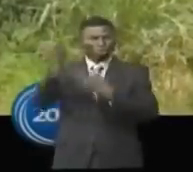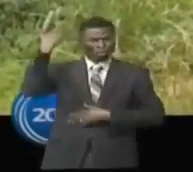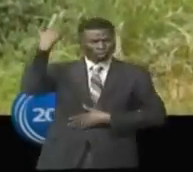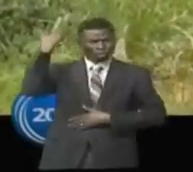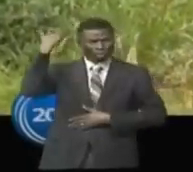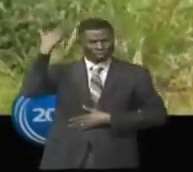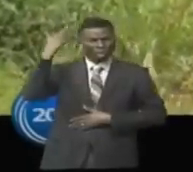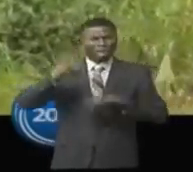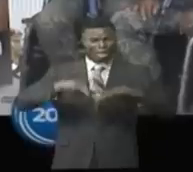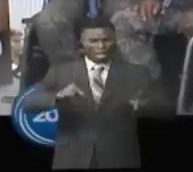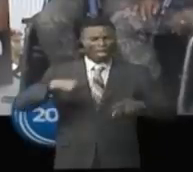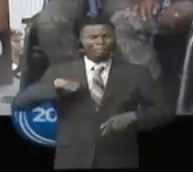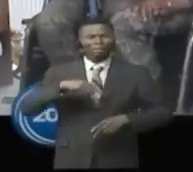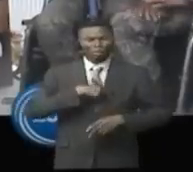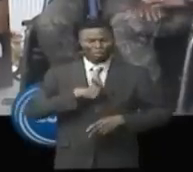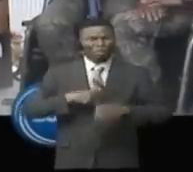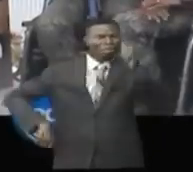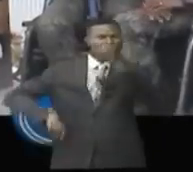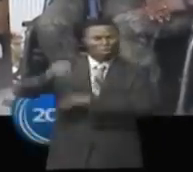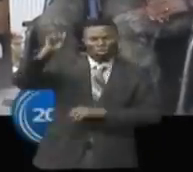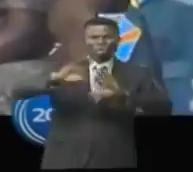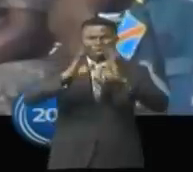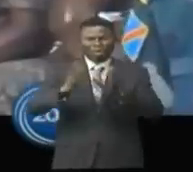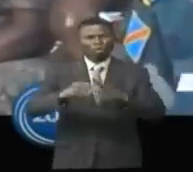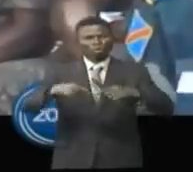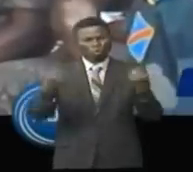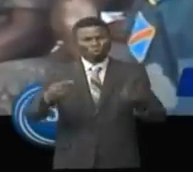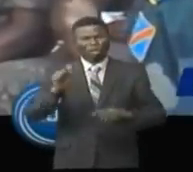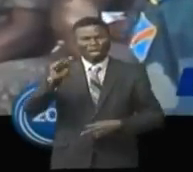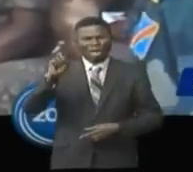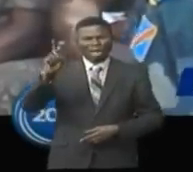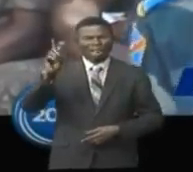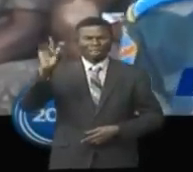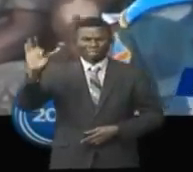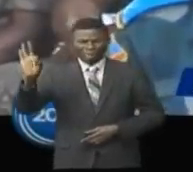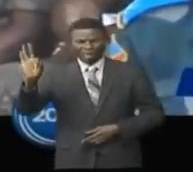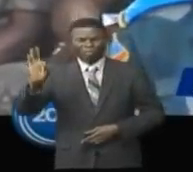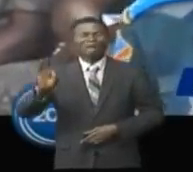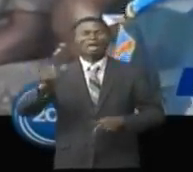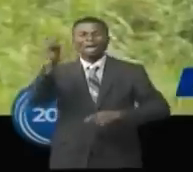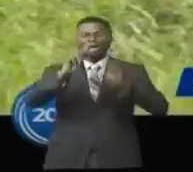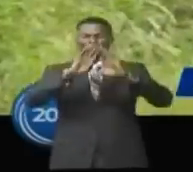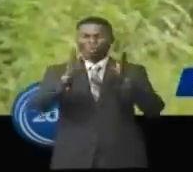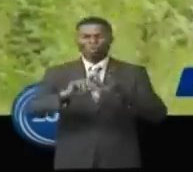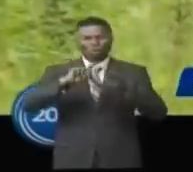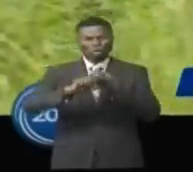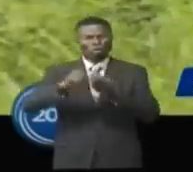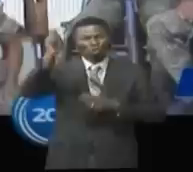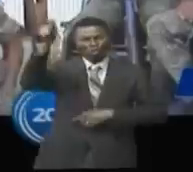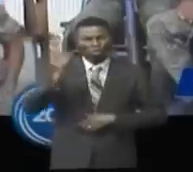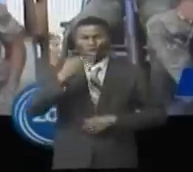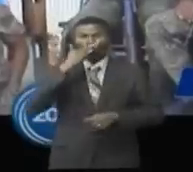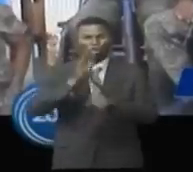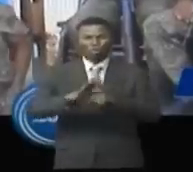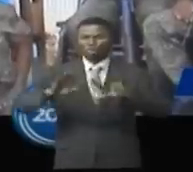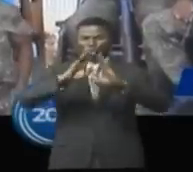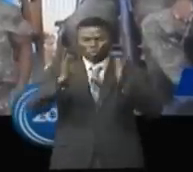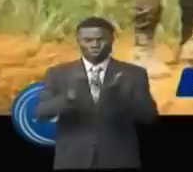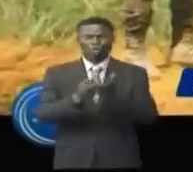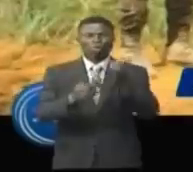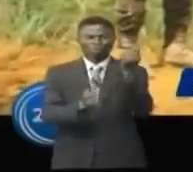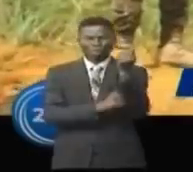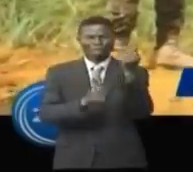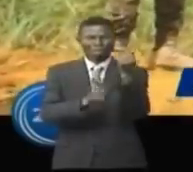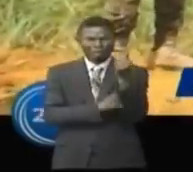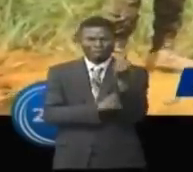ont permis à mettre hors d'état de nuire ces ADF. La population doit faire confiance à son armée. Nous rassurons à toute notre population